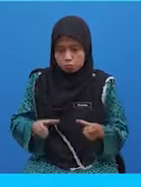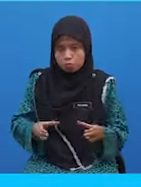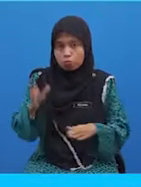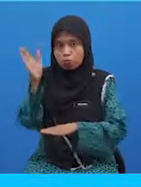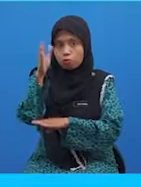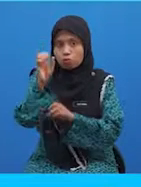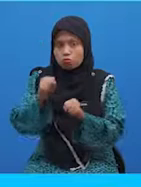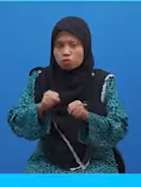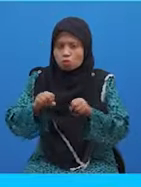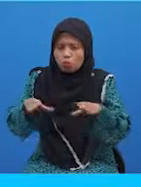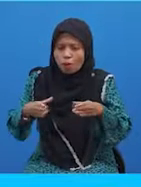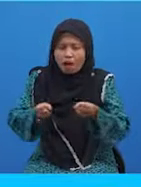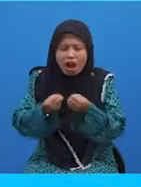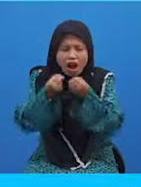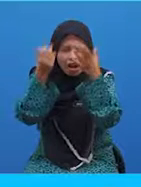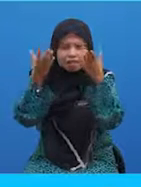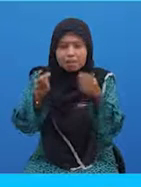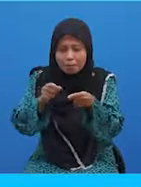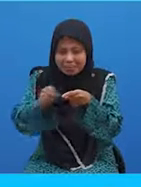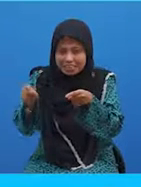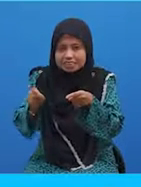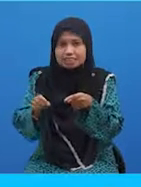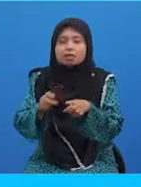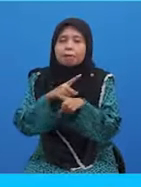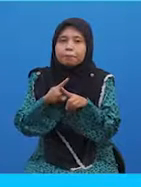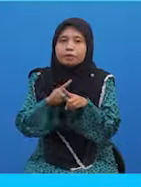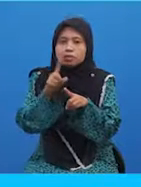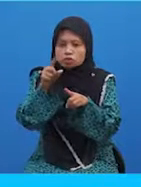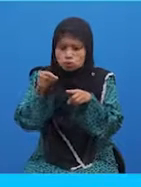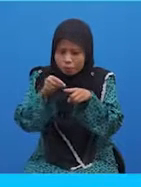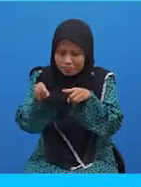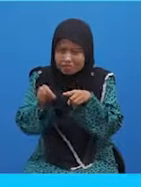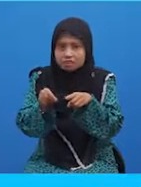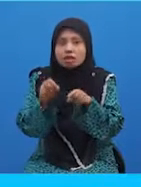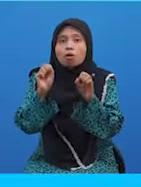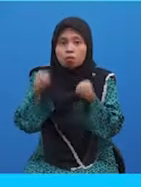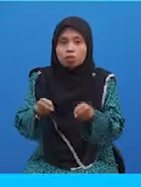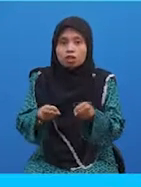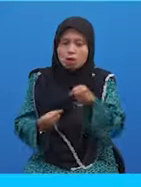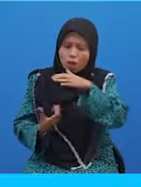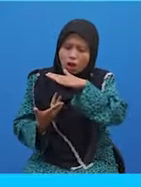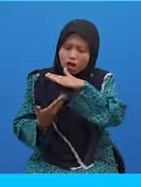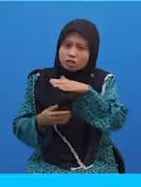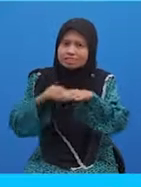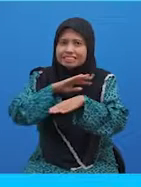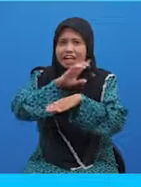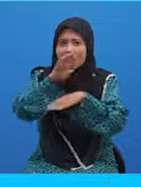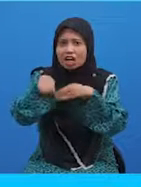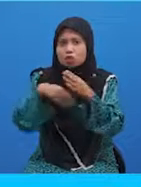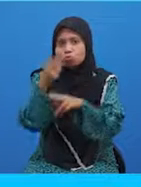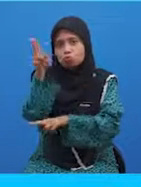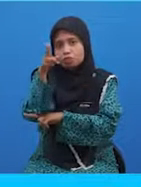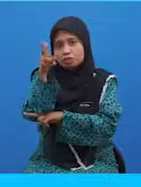boleh buat berjuta batang mancis. Tetapi sebatang mancis pula boleh membakar